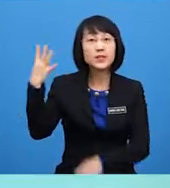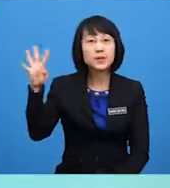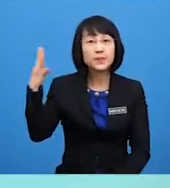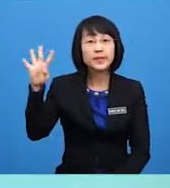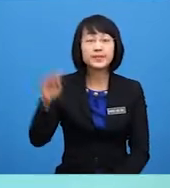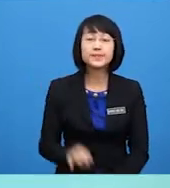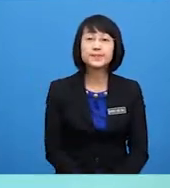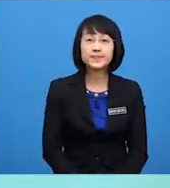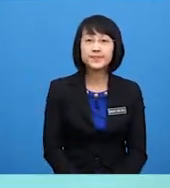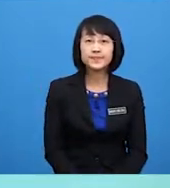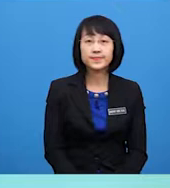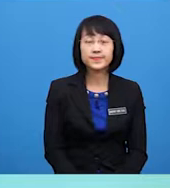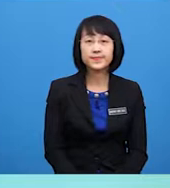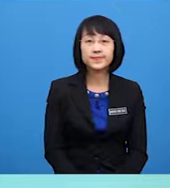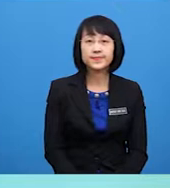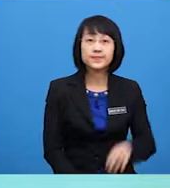12 + 2=14.